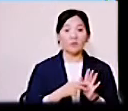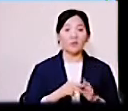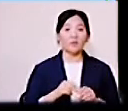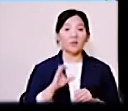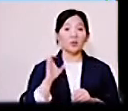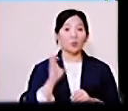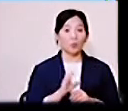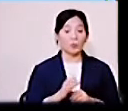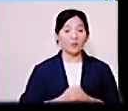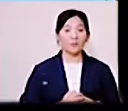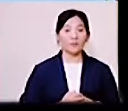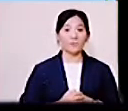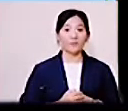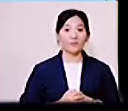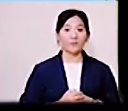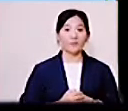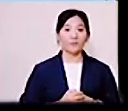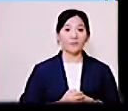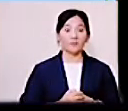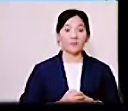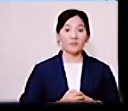124,8 секунд.